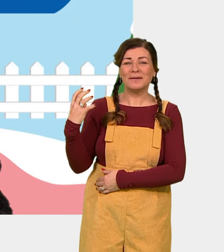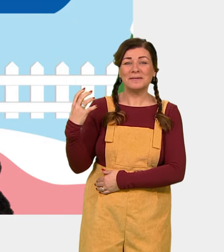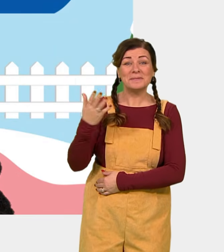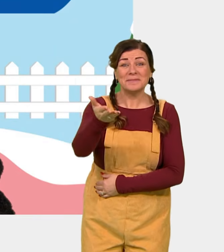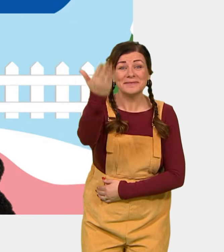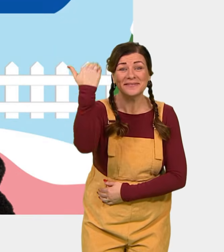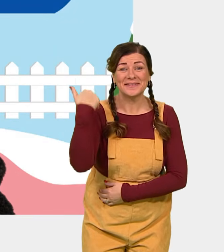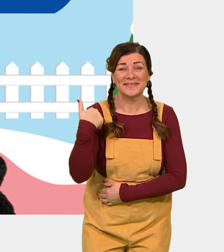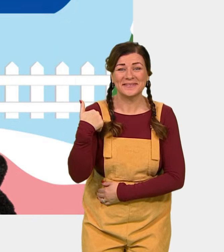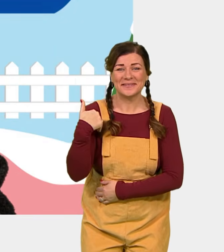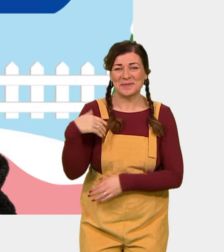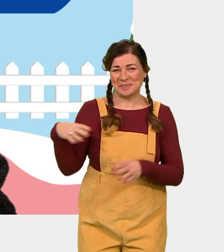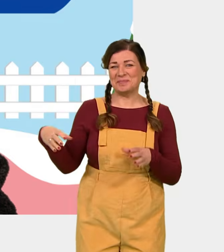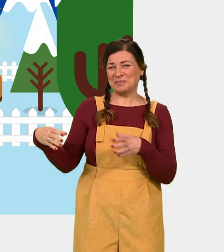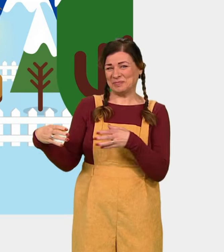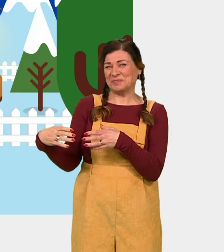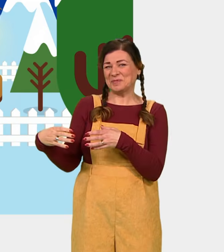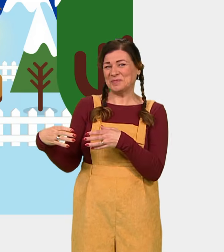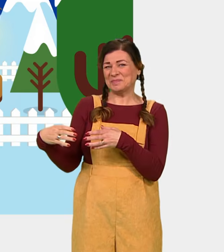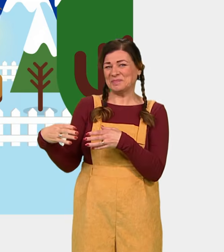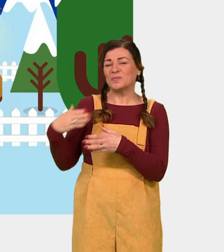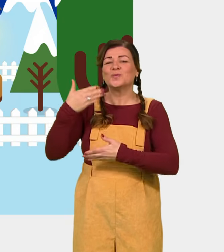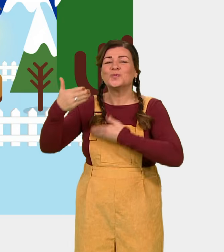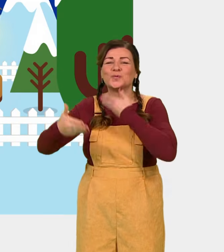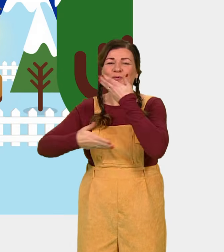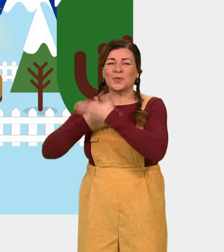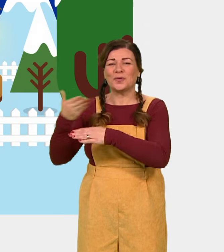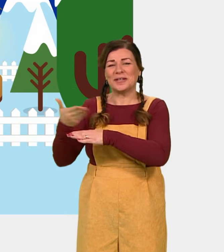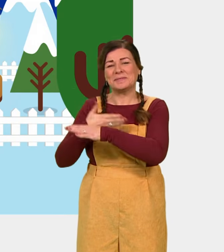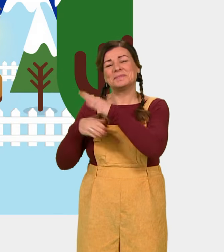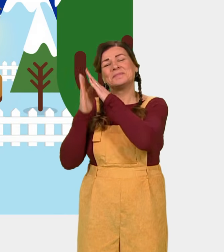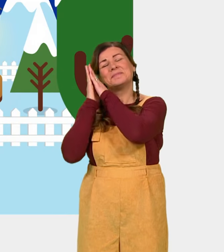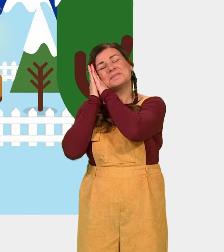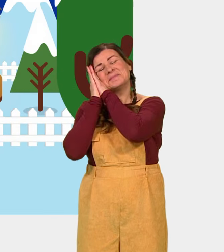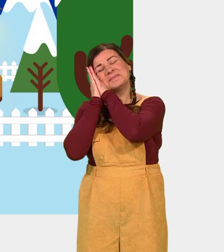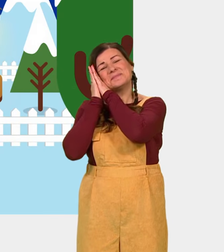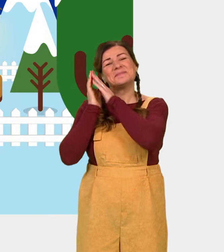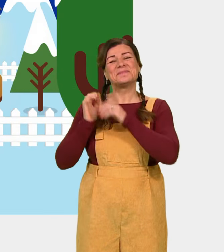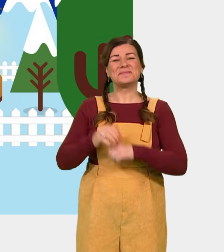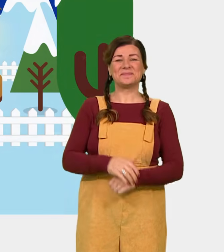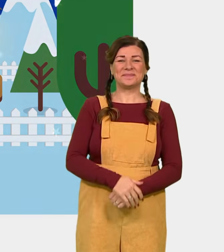Felly dewch gyda fi at y criw i glywed stori fach cyn cysgu.